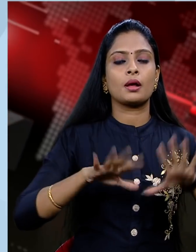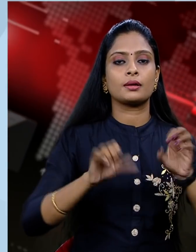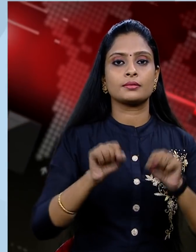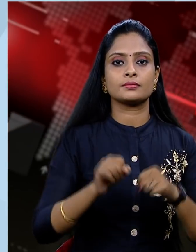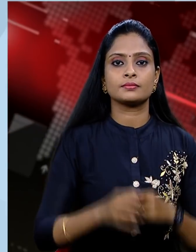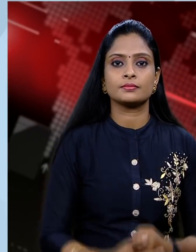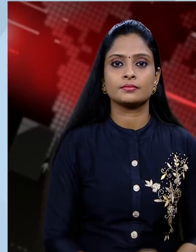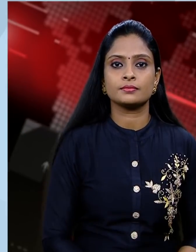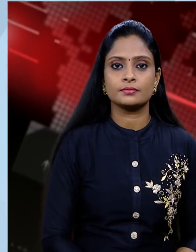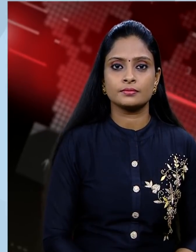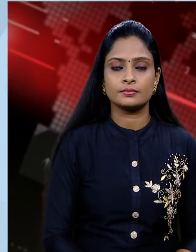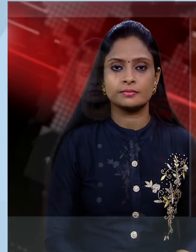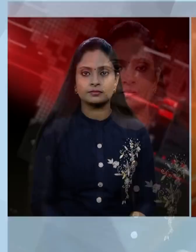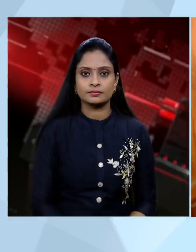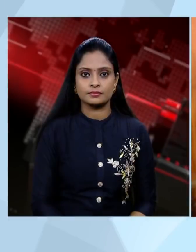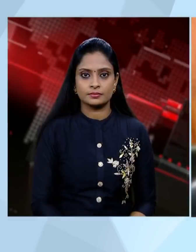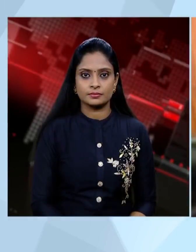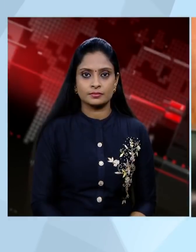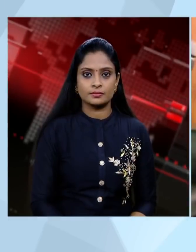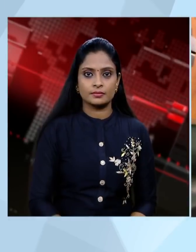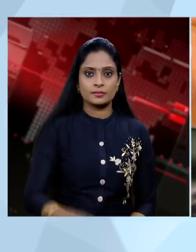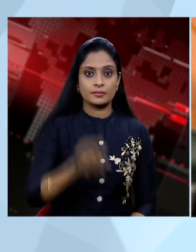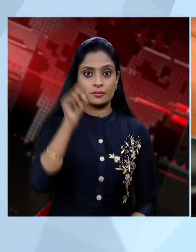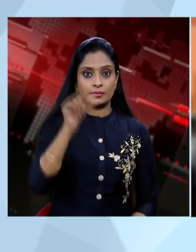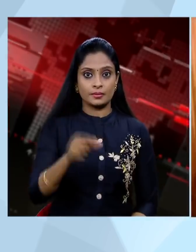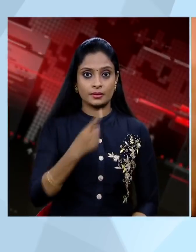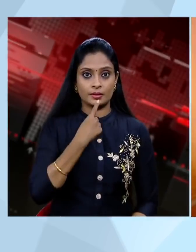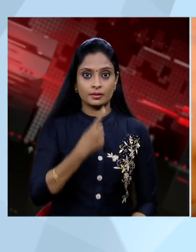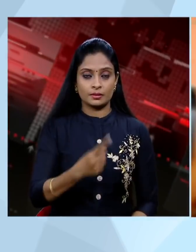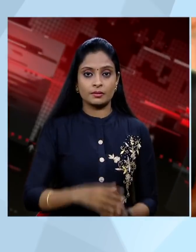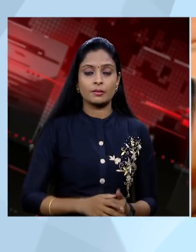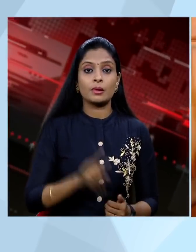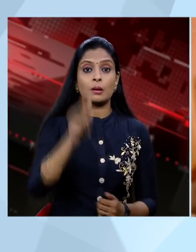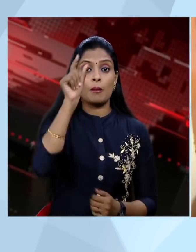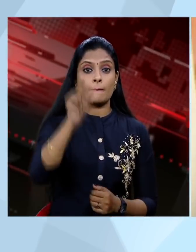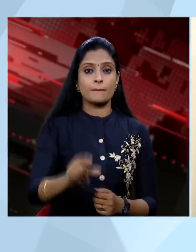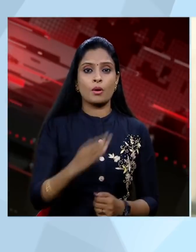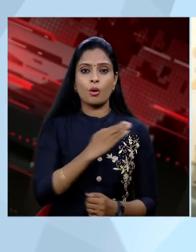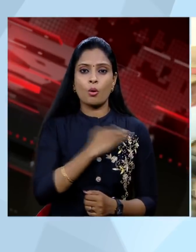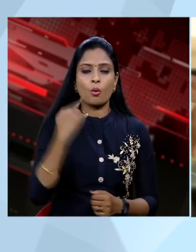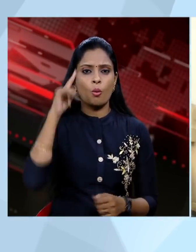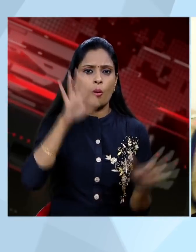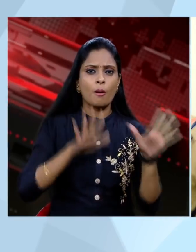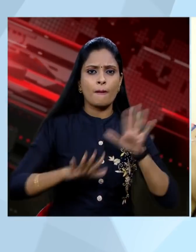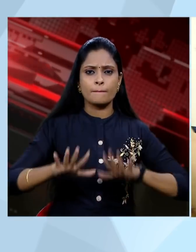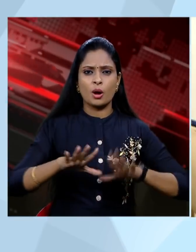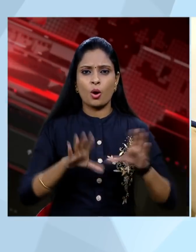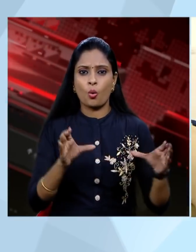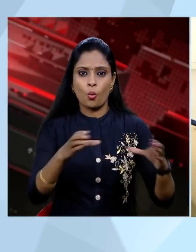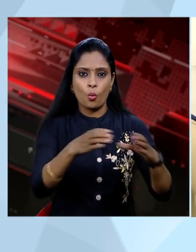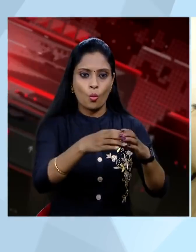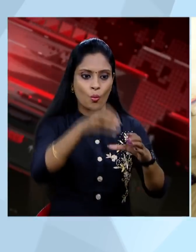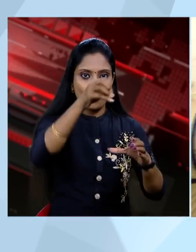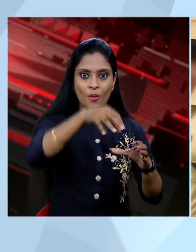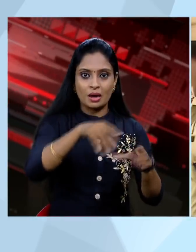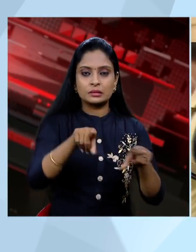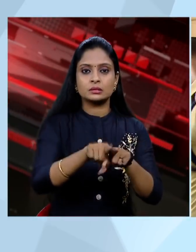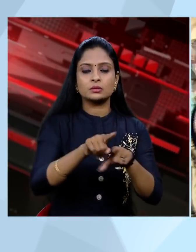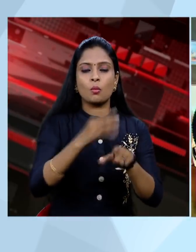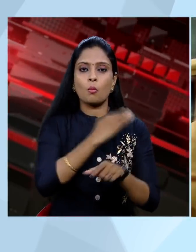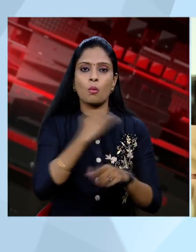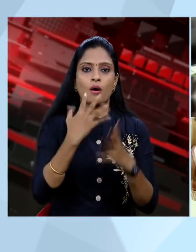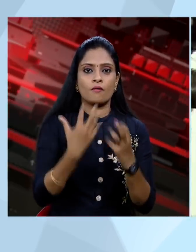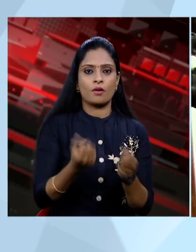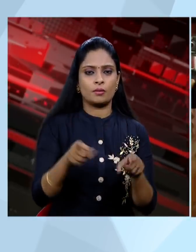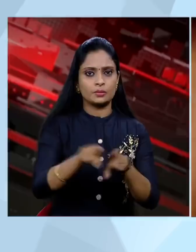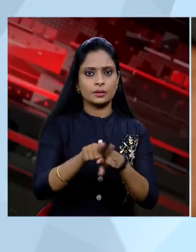പറയുന്നു. പിന്നെ നമ്മളിപ്പോ ഈ ഒരാളെ തട്ടാൻ തീരുമാനിക്കുമ്പോൾ അതെപ്പോഴും ഗ്രൂപ്പിലിട്ട് തട്ടിയേക്കണമെന്ന് പറയുന്നില്ലേ, അതെ